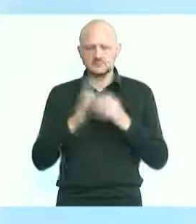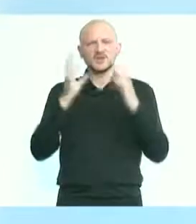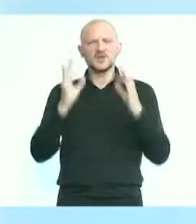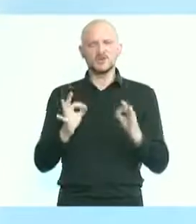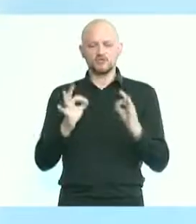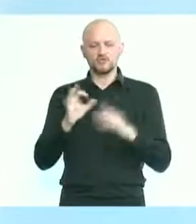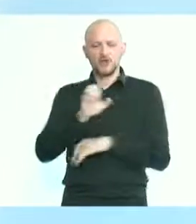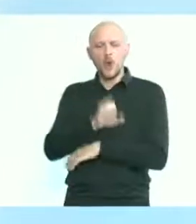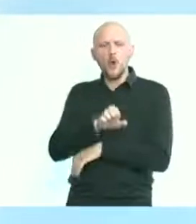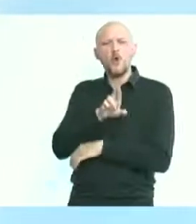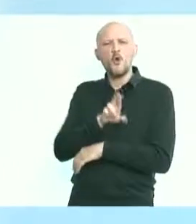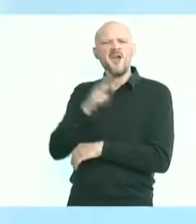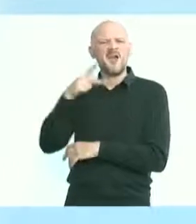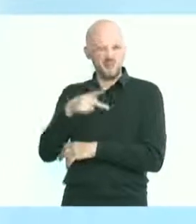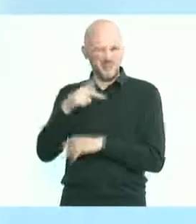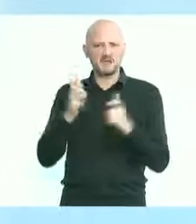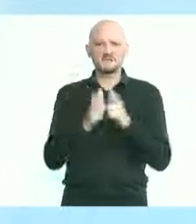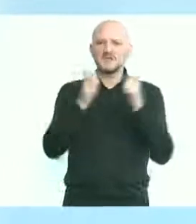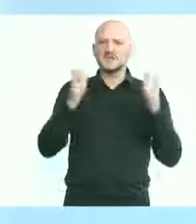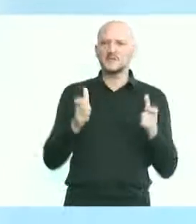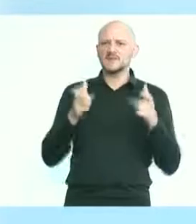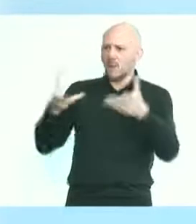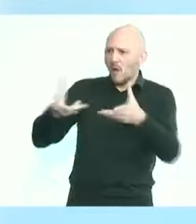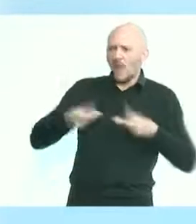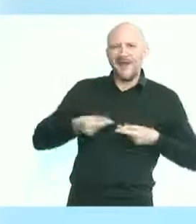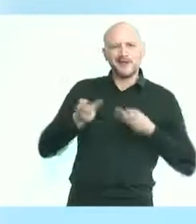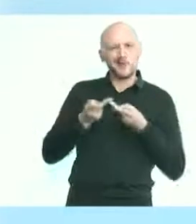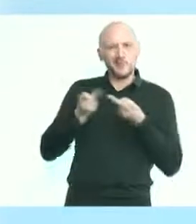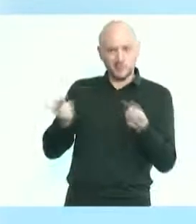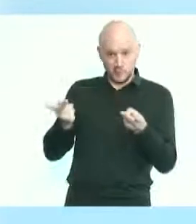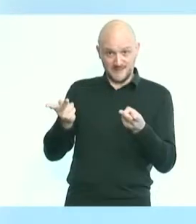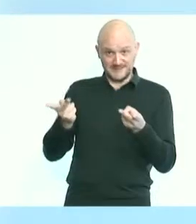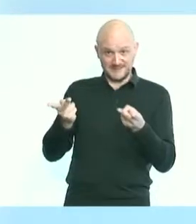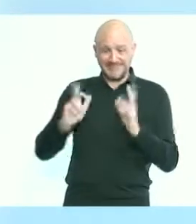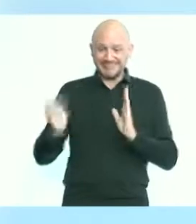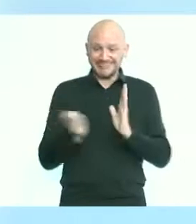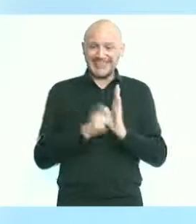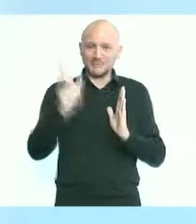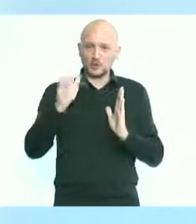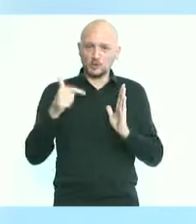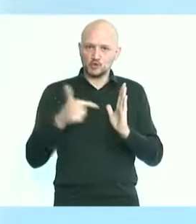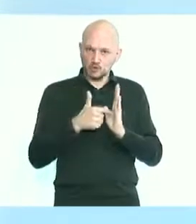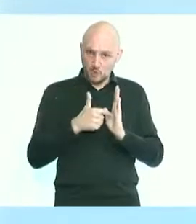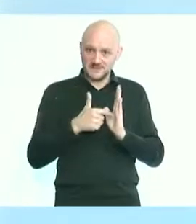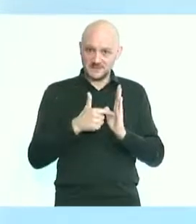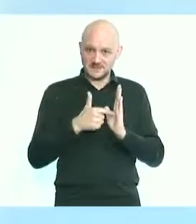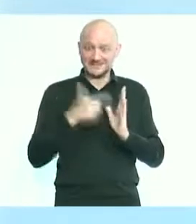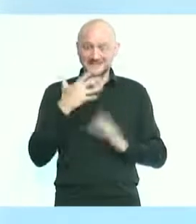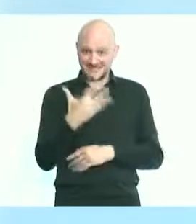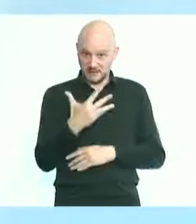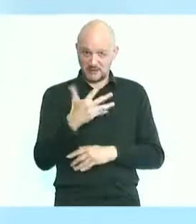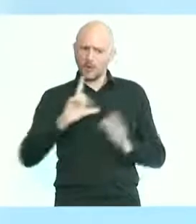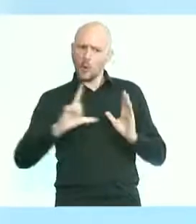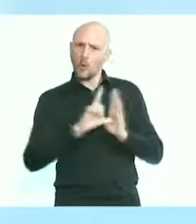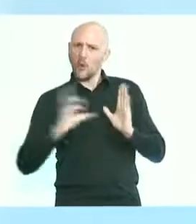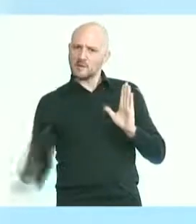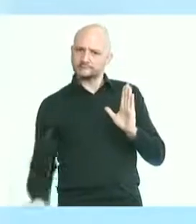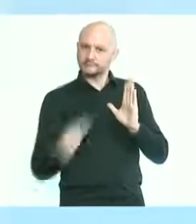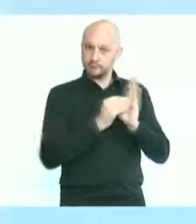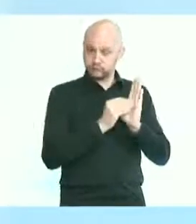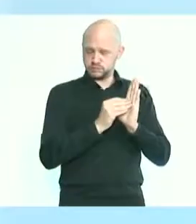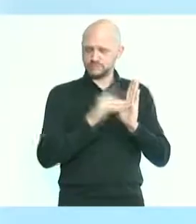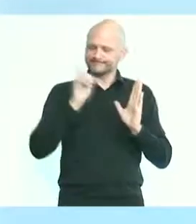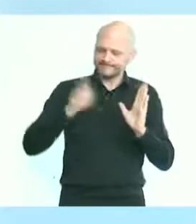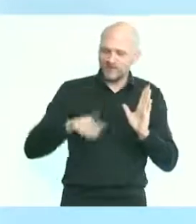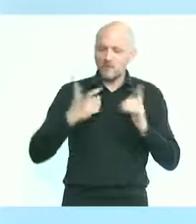ou ERP est inscrite depuis la loi de 2005. 2005, déjà. C'est la grande